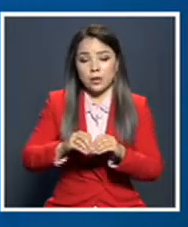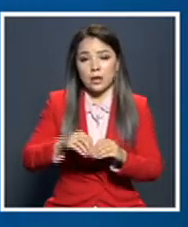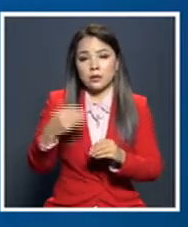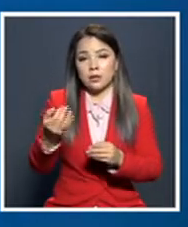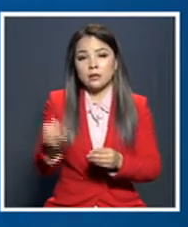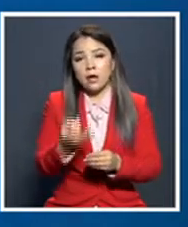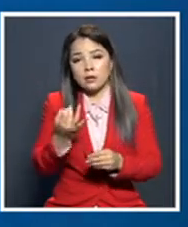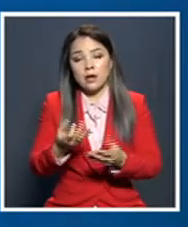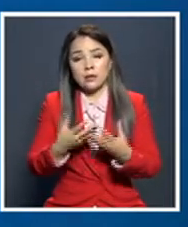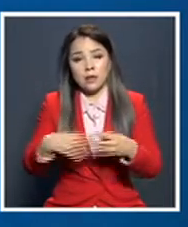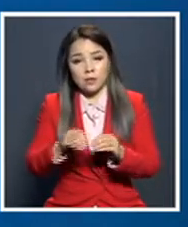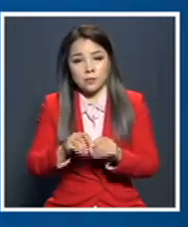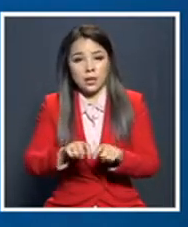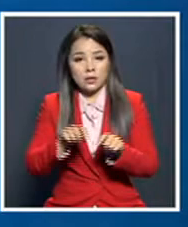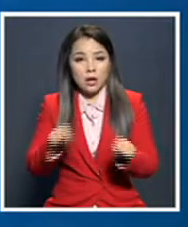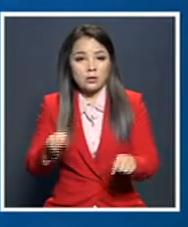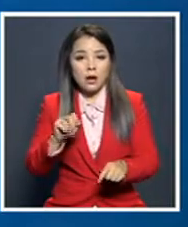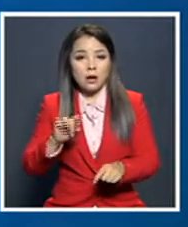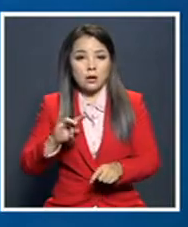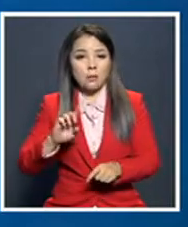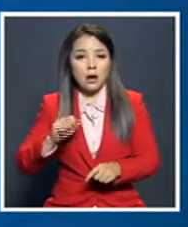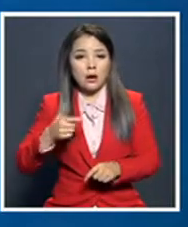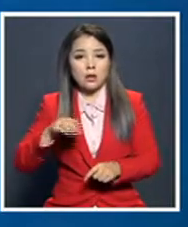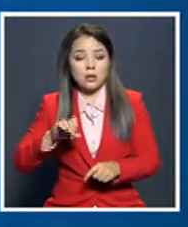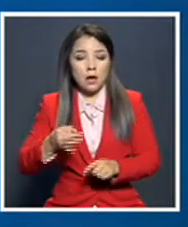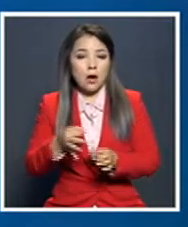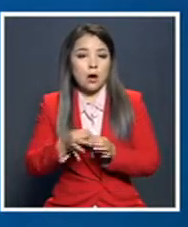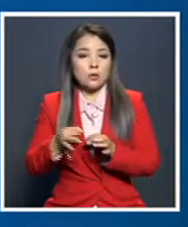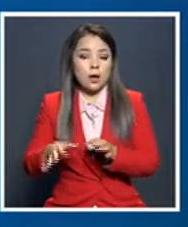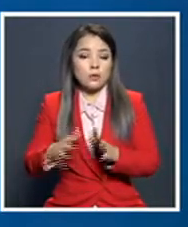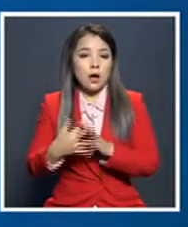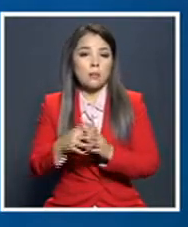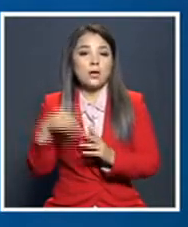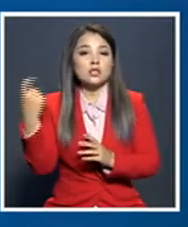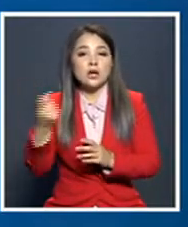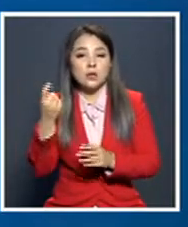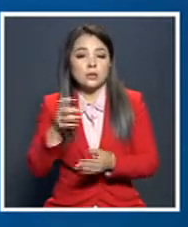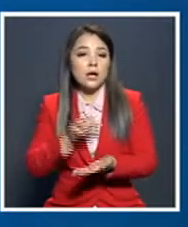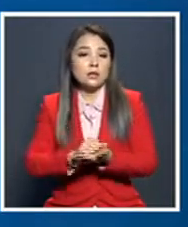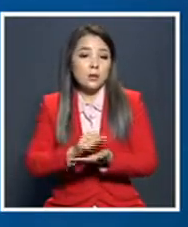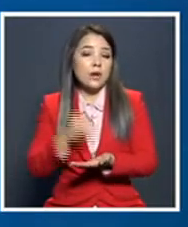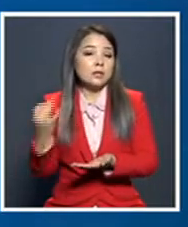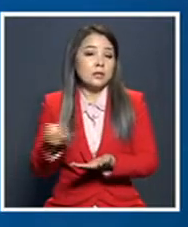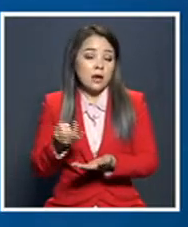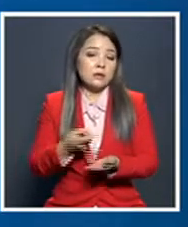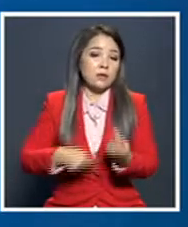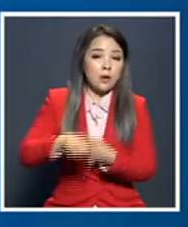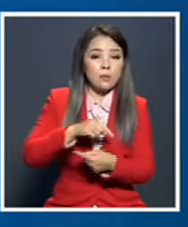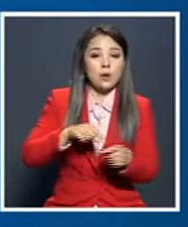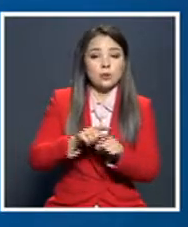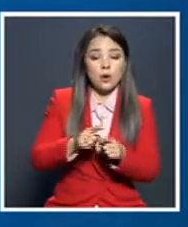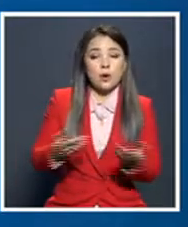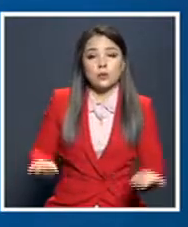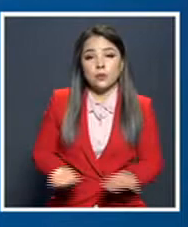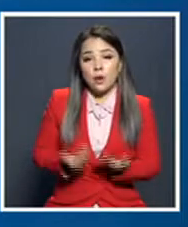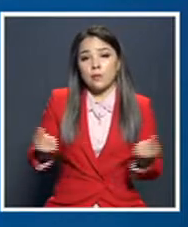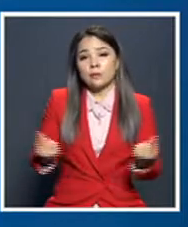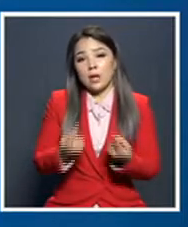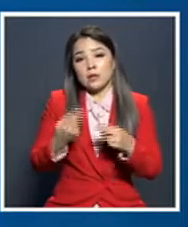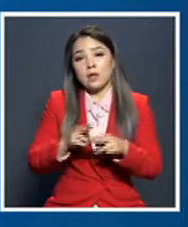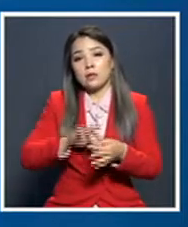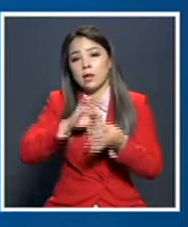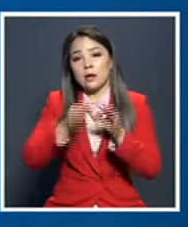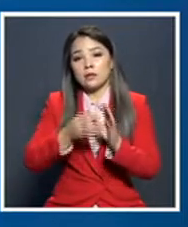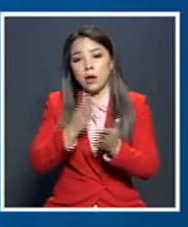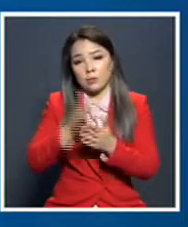өмірлік ұстанымы осында. Тарбағатай ауданында мал шаруашылығымен айналысып отырған жанияның бүгінде еңбегі жемісі тұрмасы келісті. Олардың айтуынша,